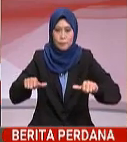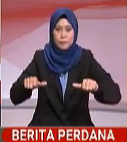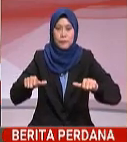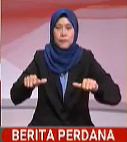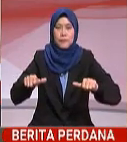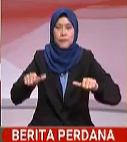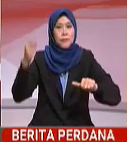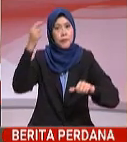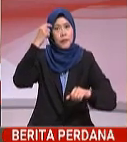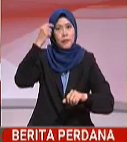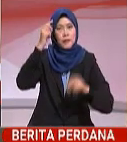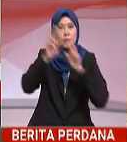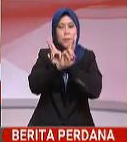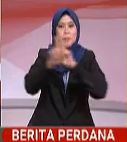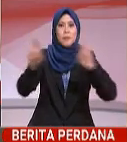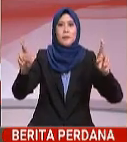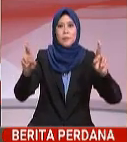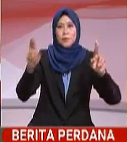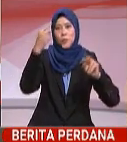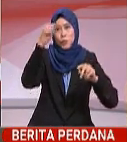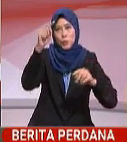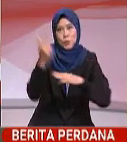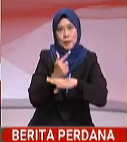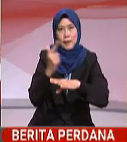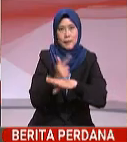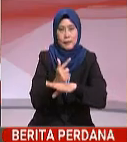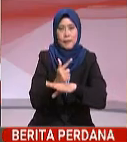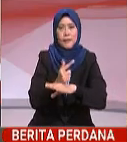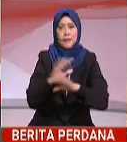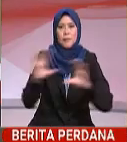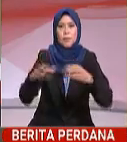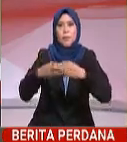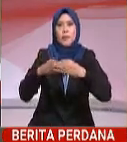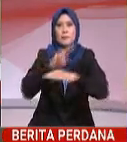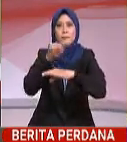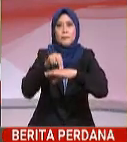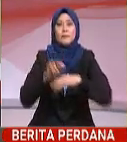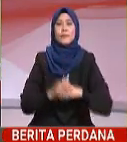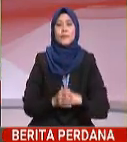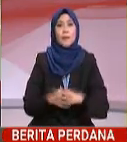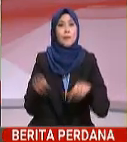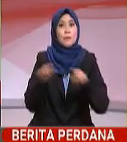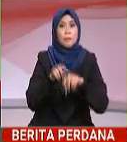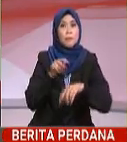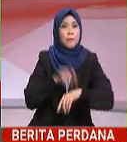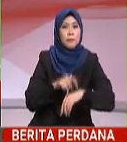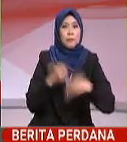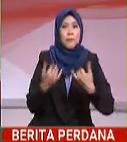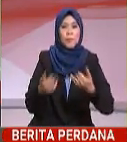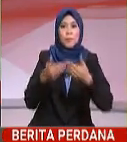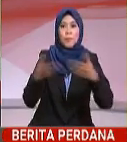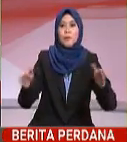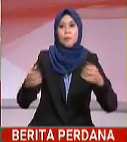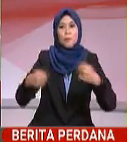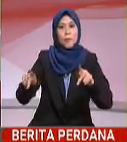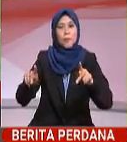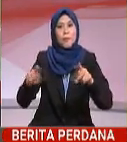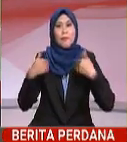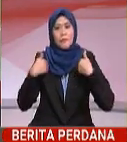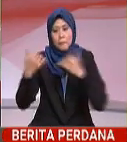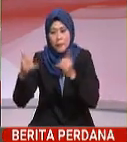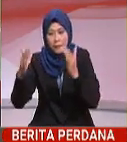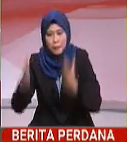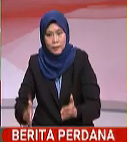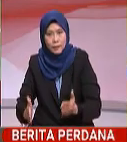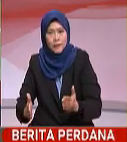dah bersedia untuk menjalani latihan untuk skuad bangsa nanti. Dalam masa sama, beliau sedia membuka ruang jika ada pemain-pemain